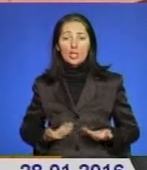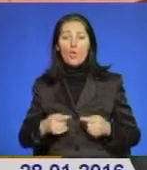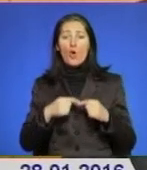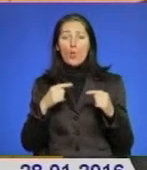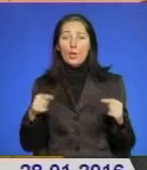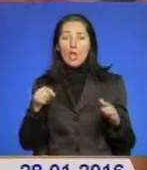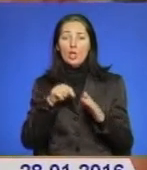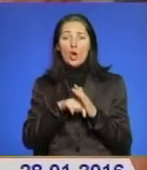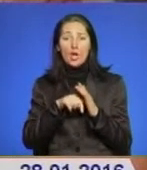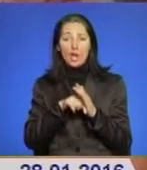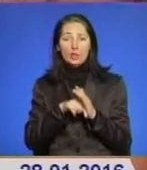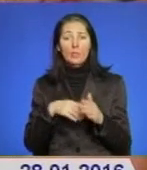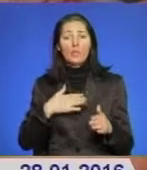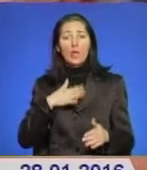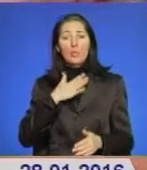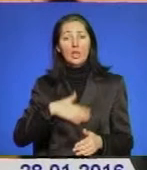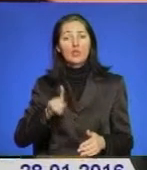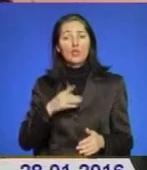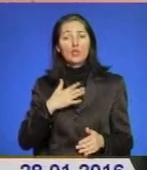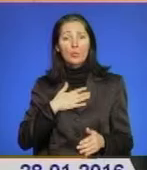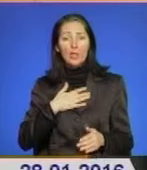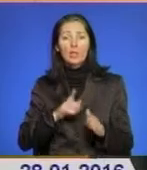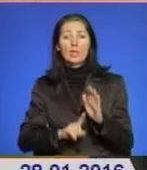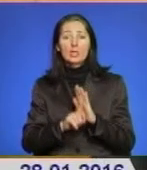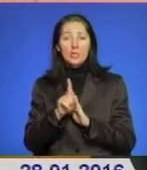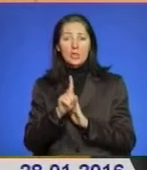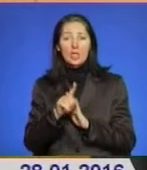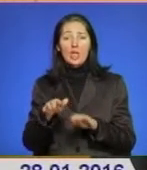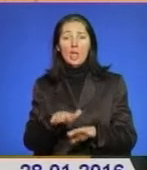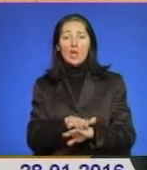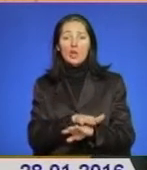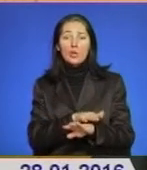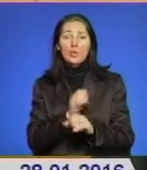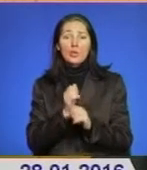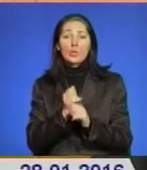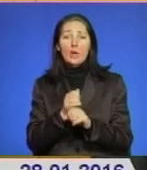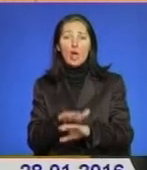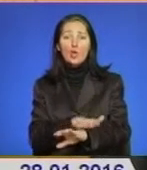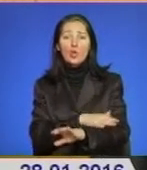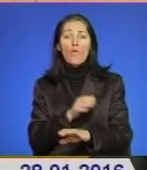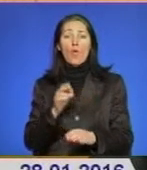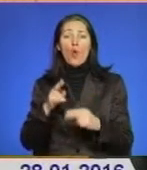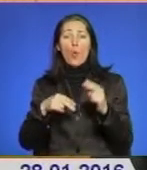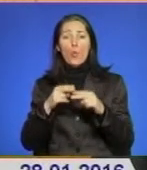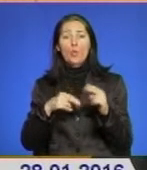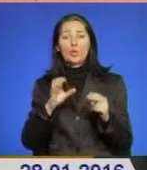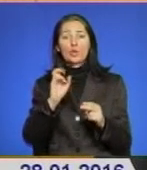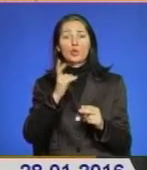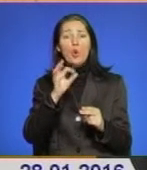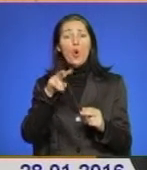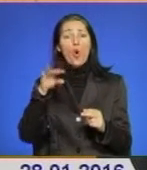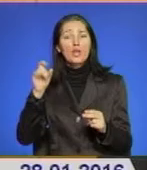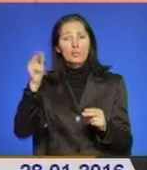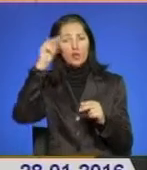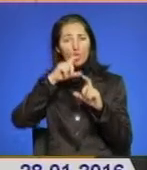житлово-комунального характеру. Нам приємно, що ми запустили Довгобут Соколівську школу. Нам приємно,